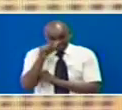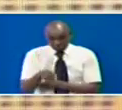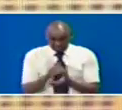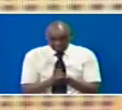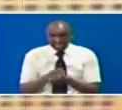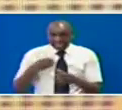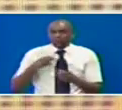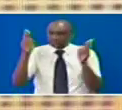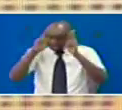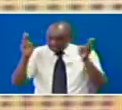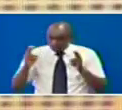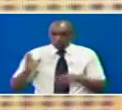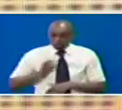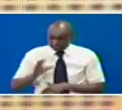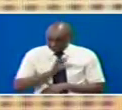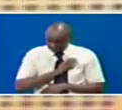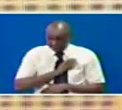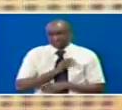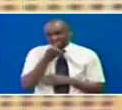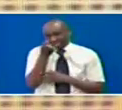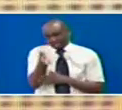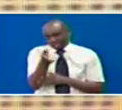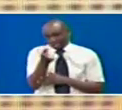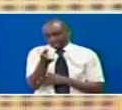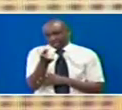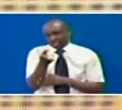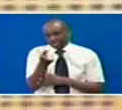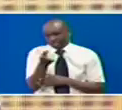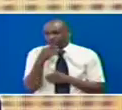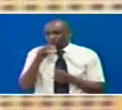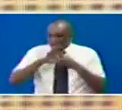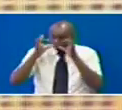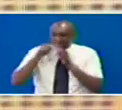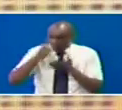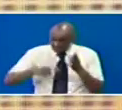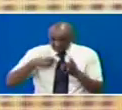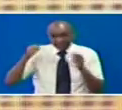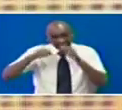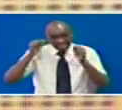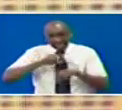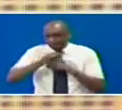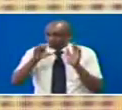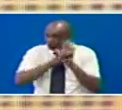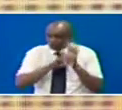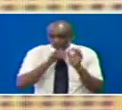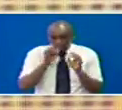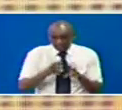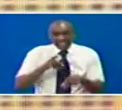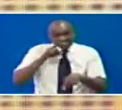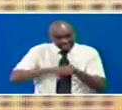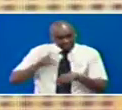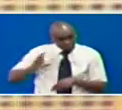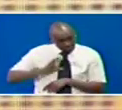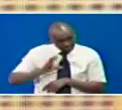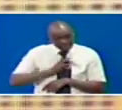kamati ya Olimpiki nchini haijafikiana na wajumbe kuhusiana na mabadiliko ya katiba. Haya yanajiri huku kamati ya Olimpiki